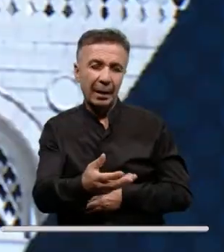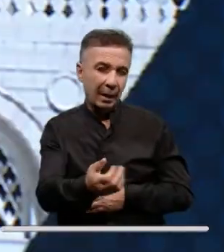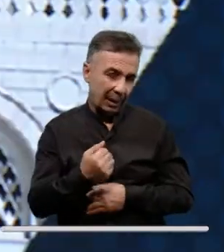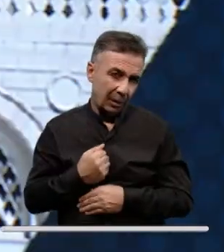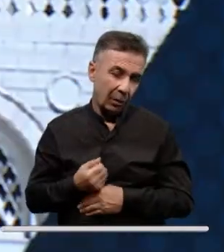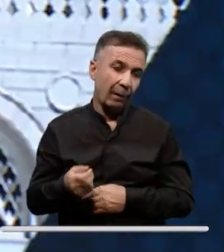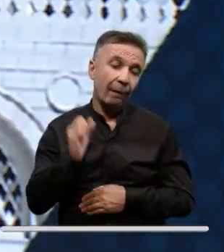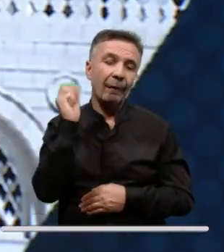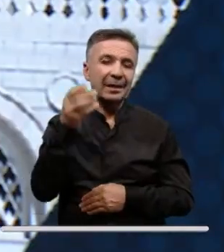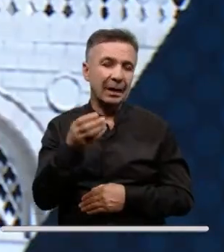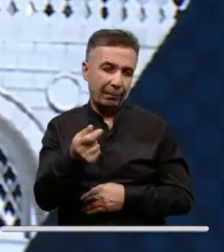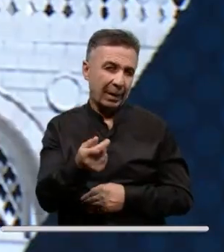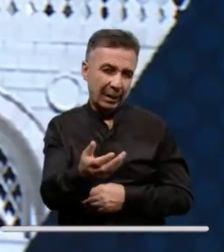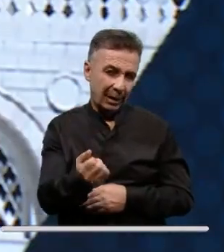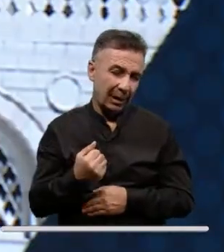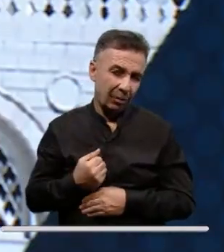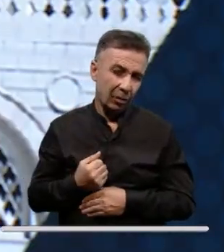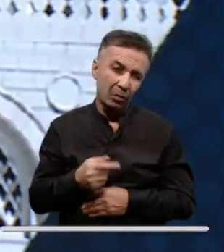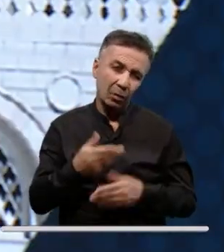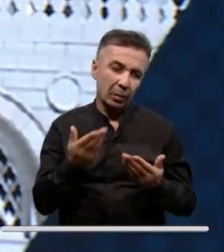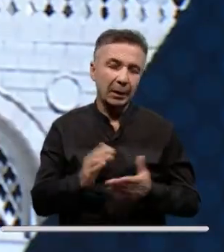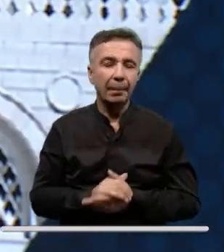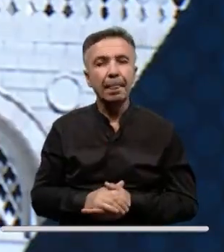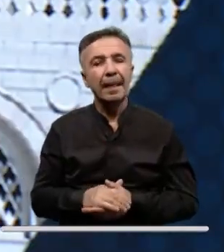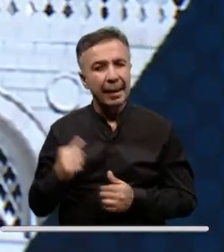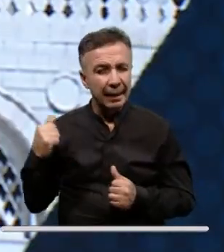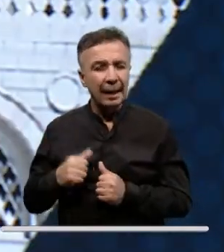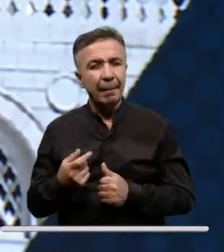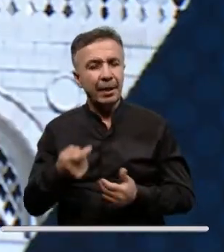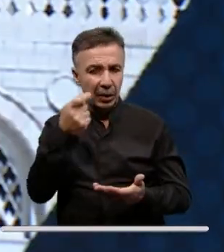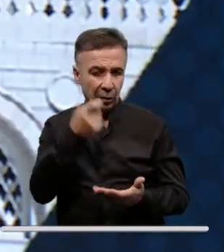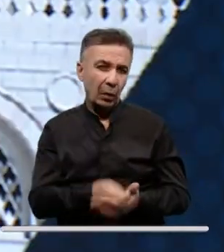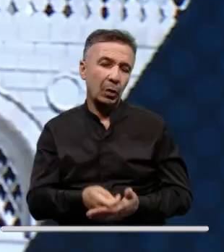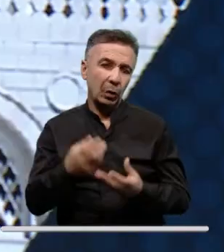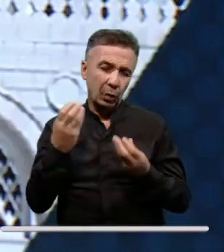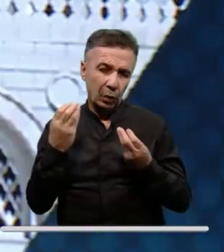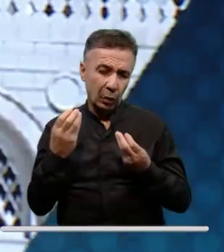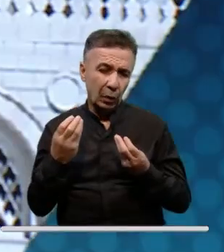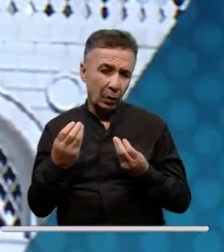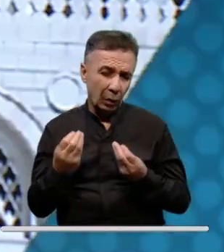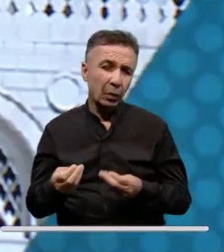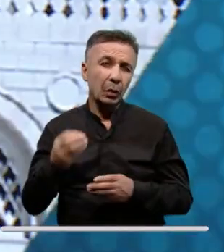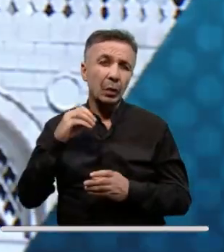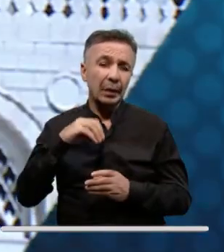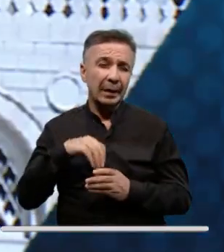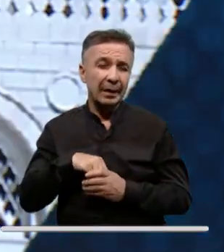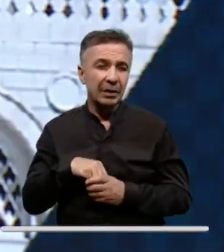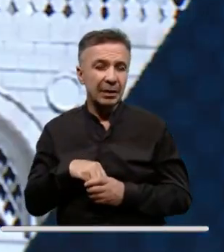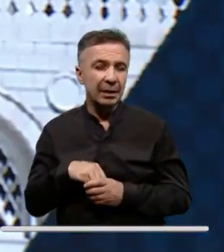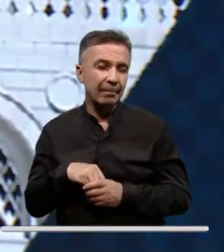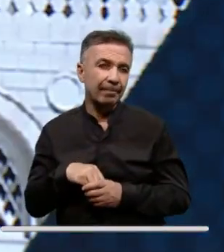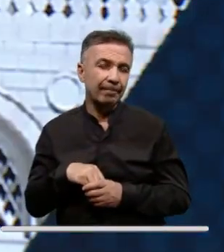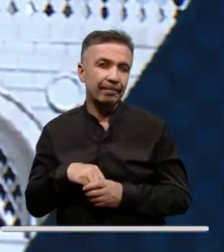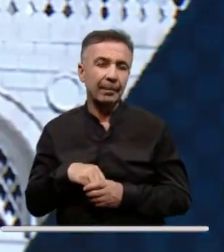bileceği bir şey eee bu durumda da yine peşin peşin olmak kaydıyla ki direkt orada peşin oluyor Çünkü siz